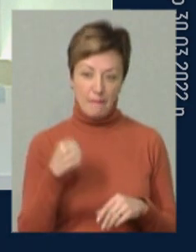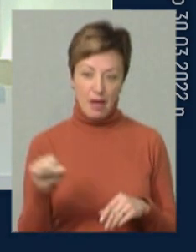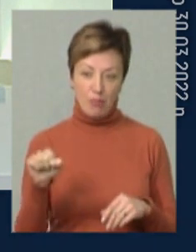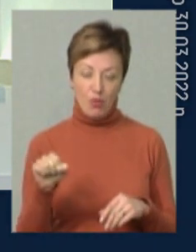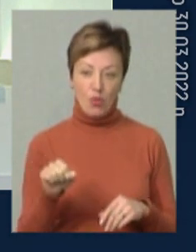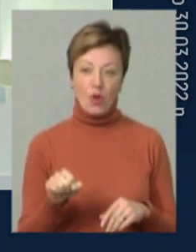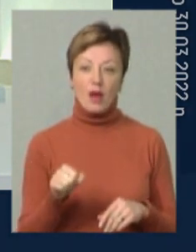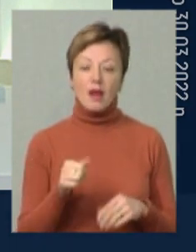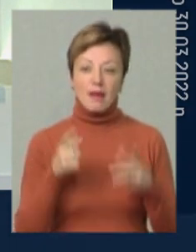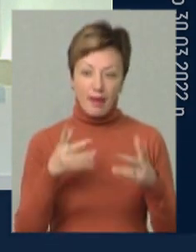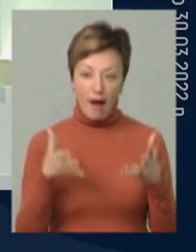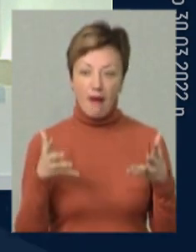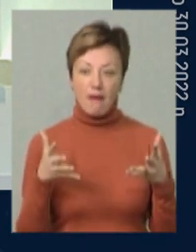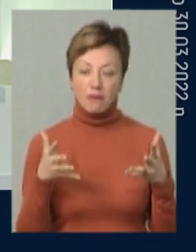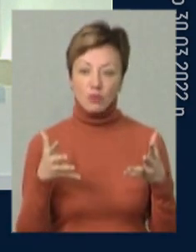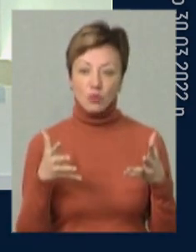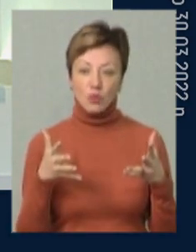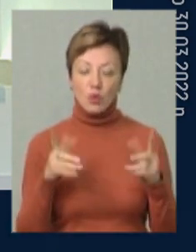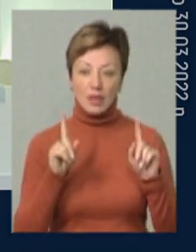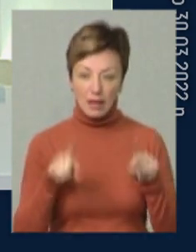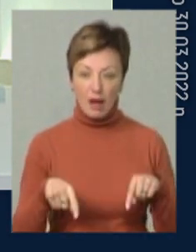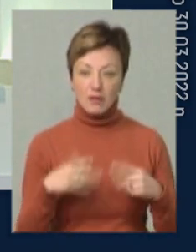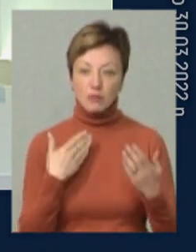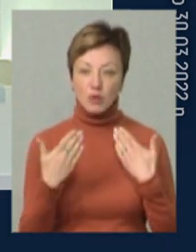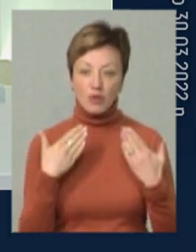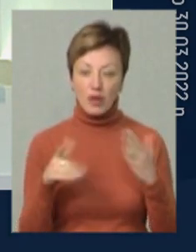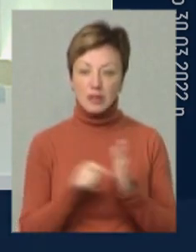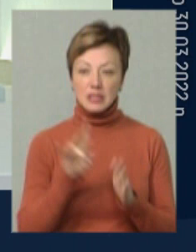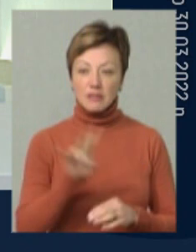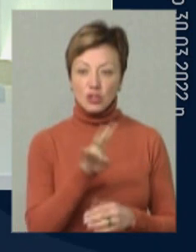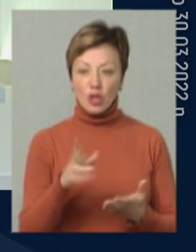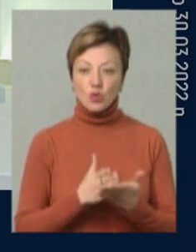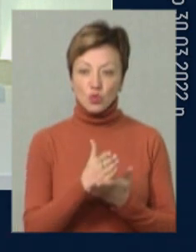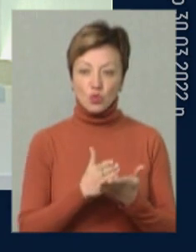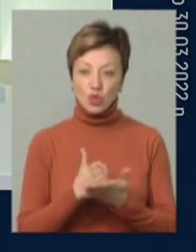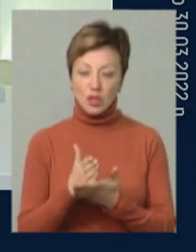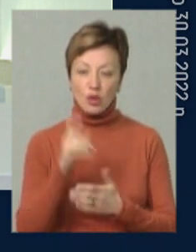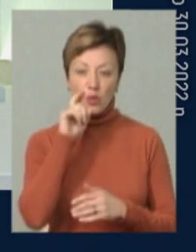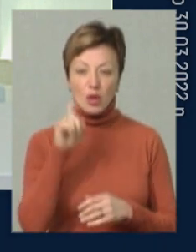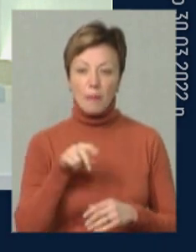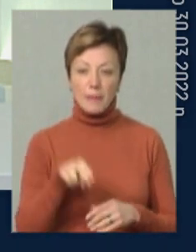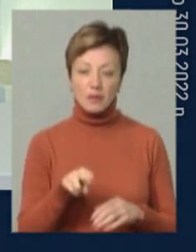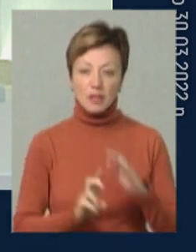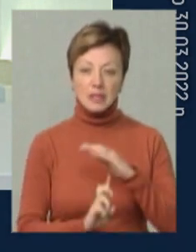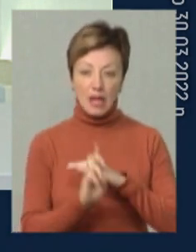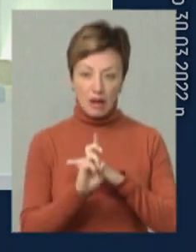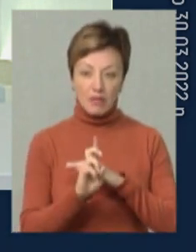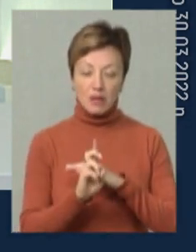що явно навіть у спілкуванні із священнослужителями Української православної